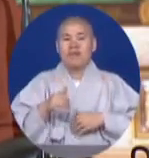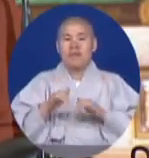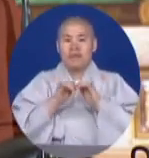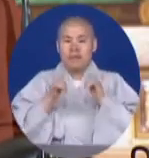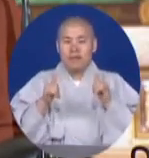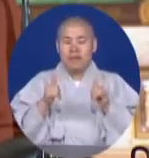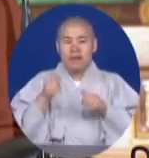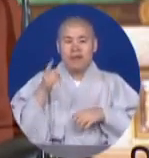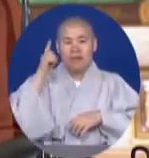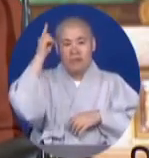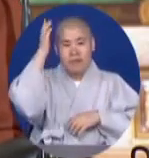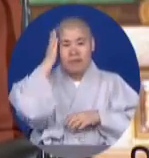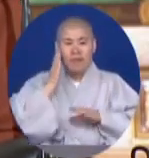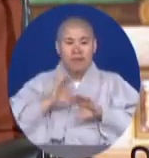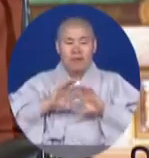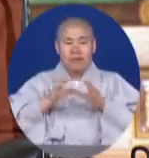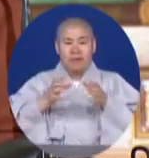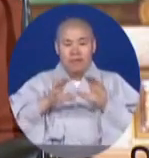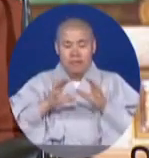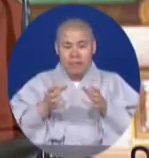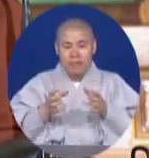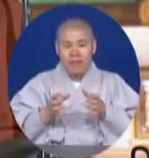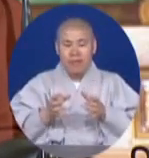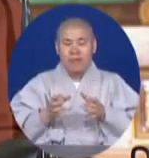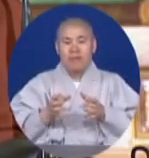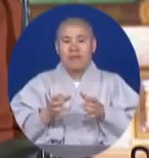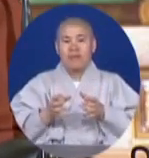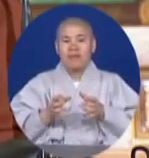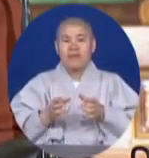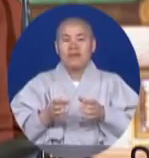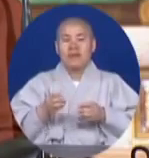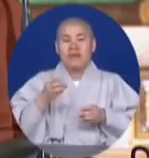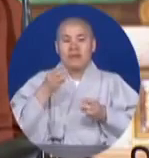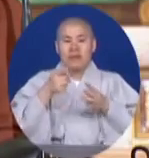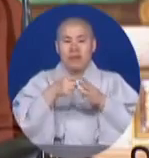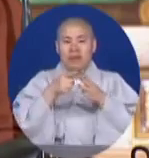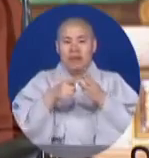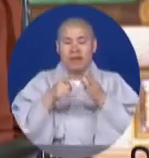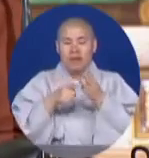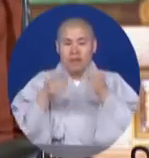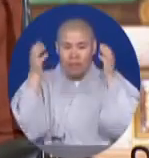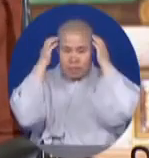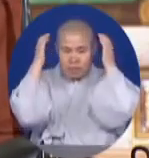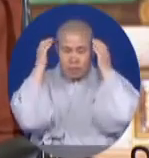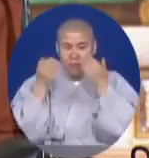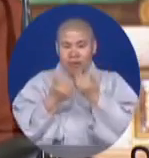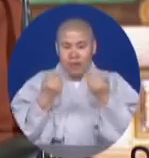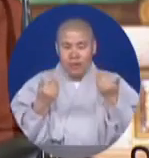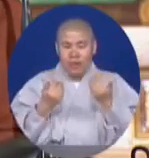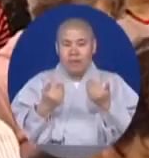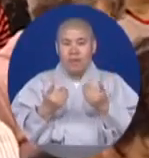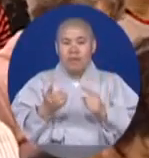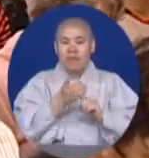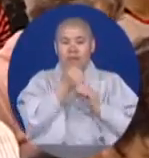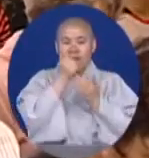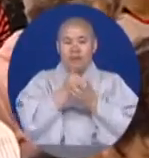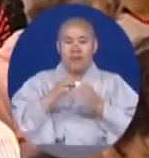인천낙은 삼도고를 여인 낙이고 정멸낙은 생사를 여인 낙이죠.